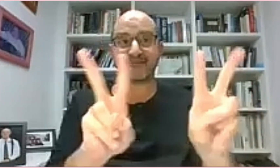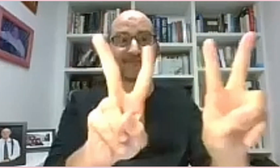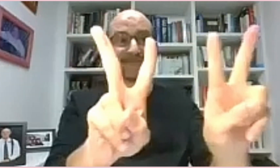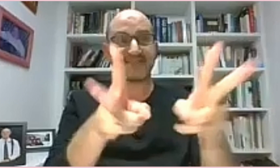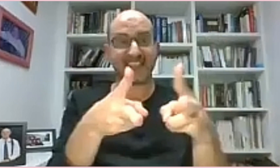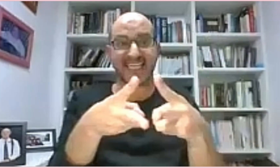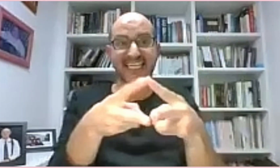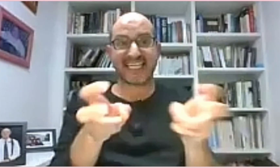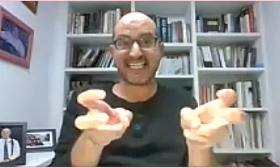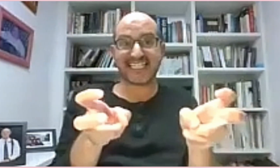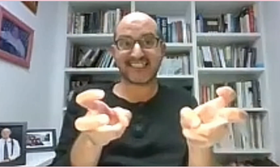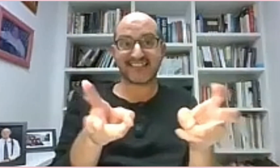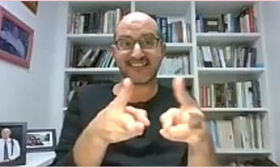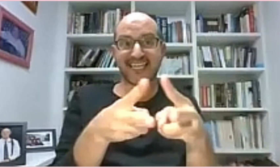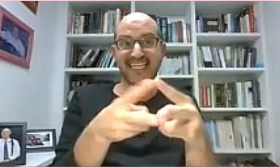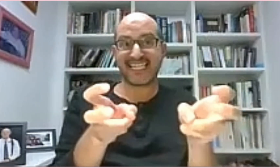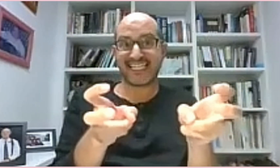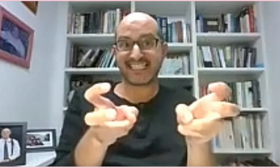עיר.